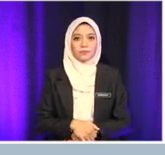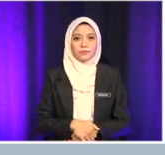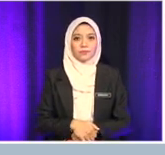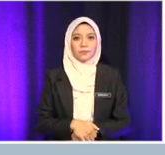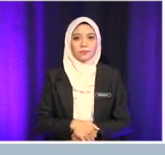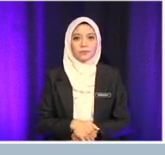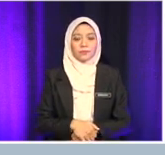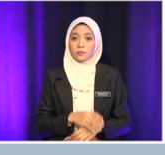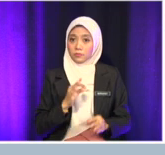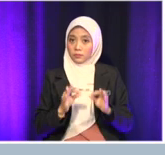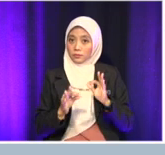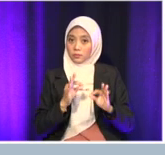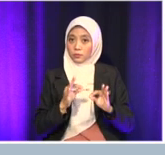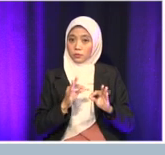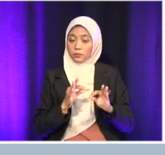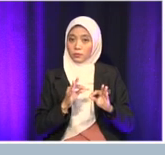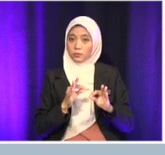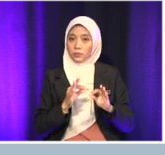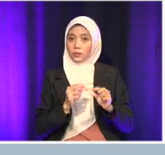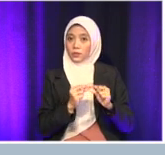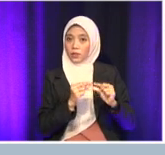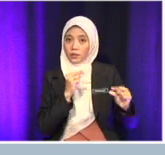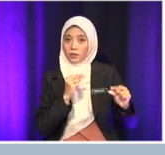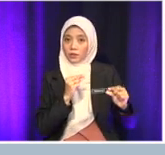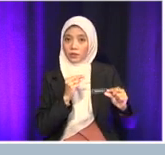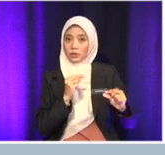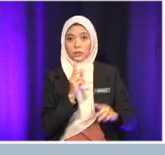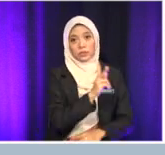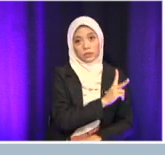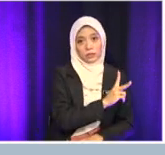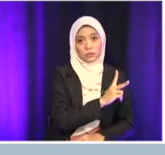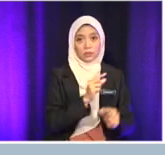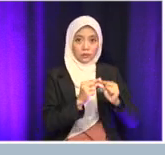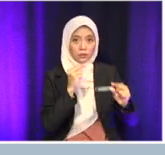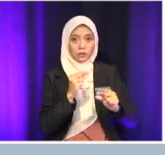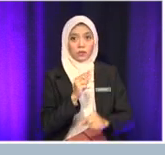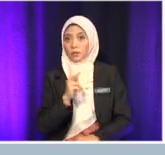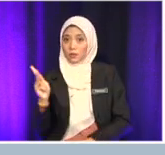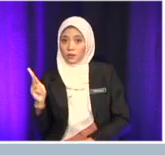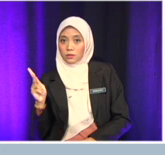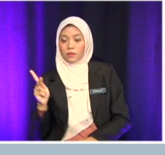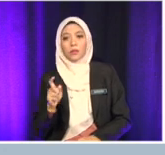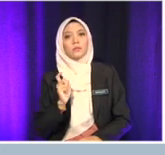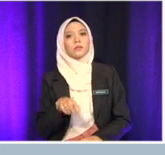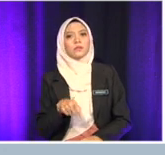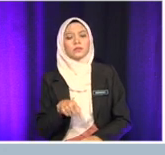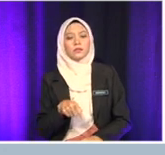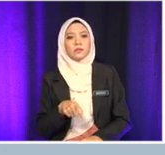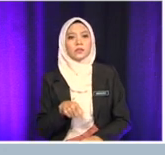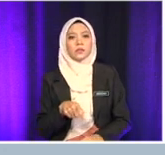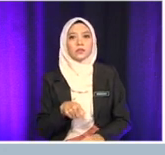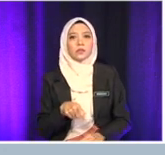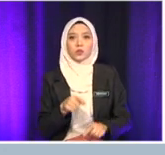condong ke kiri atau ke kanan maka kita perlu gunakan persamaan y =